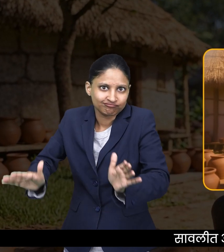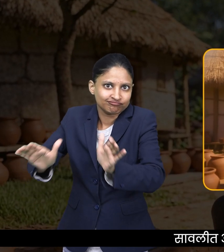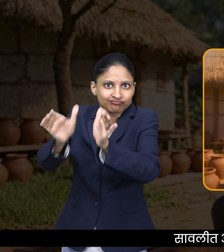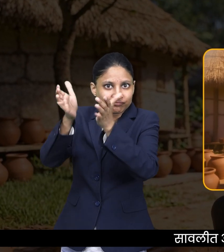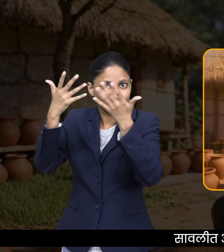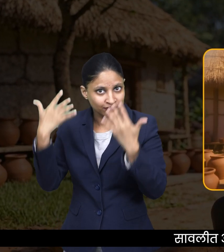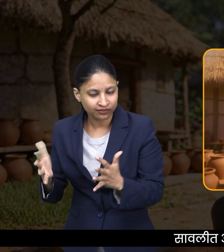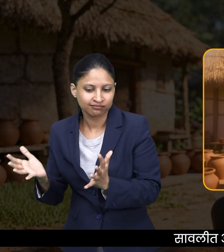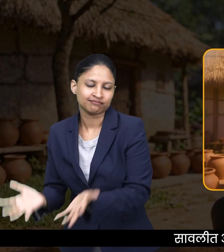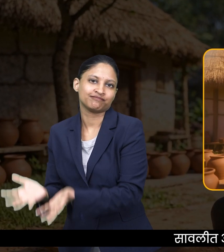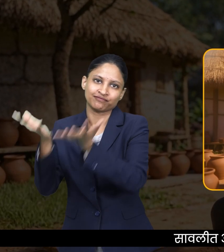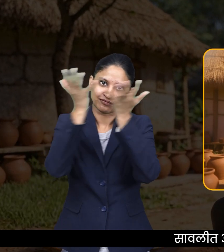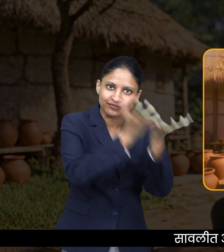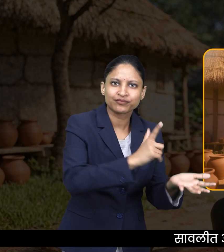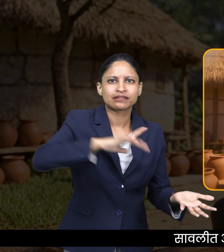सावलीत आणि उन्हात वाळवा.